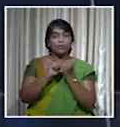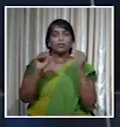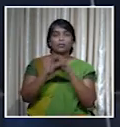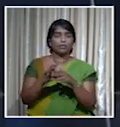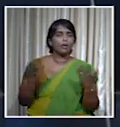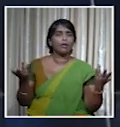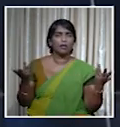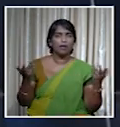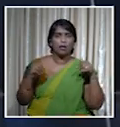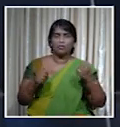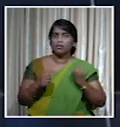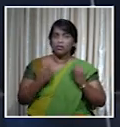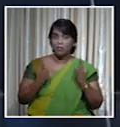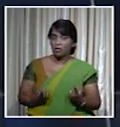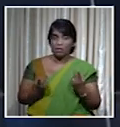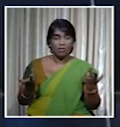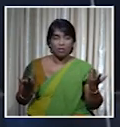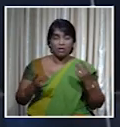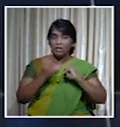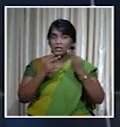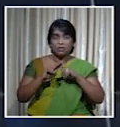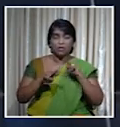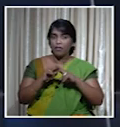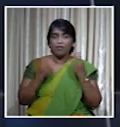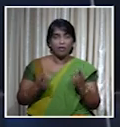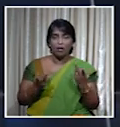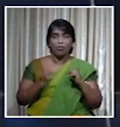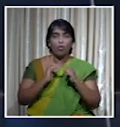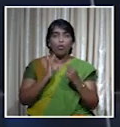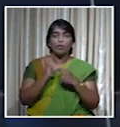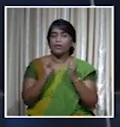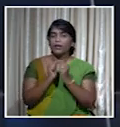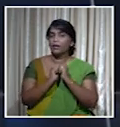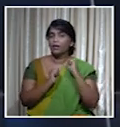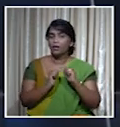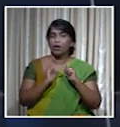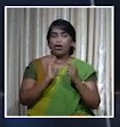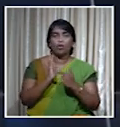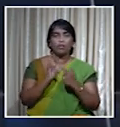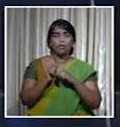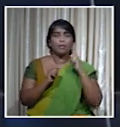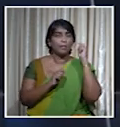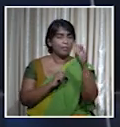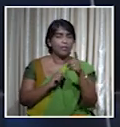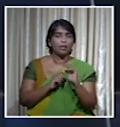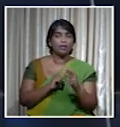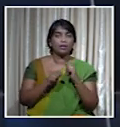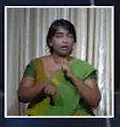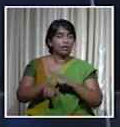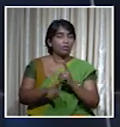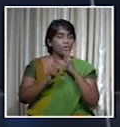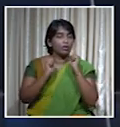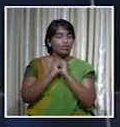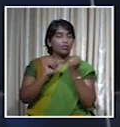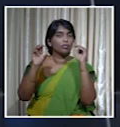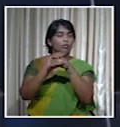නොගැත්තේක. ඉතින් අද වෛද්‍යවරු හිඟයක් නැද්ද? සේවක හිඟයක් නැද්ද? ඇයි අතිකාල වැඩ කරන්න වෙලා තියෙන්නේ? අතිකාල වලට වැඩියෙන් ගෙවන්න වෙන්නේ නියමිත කාඩර් එක